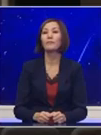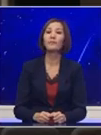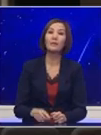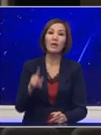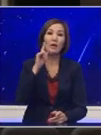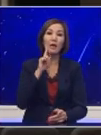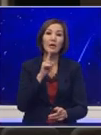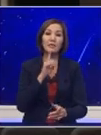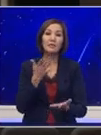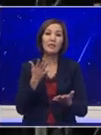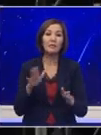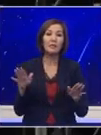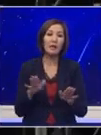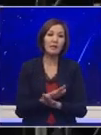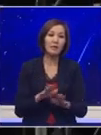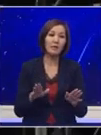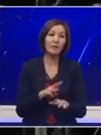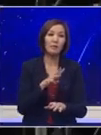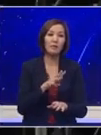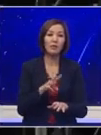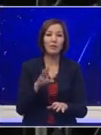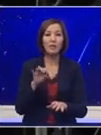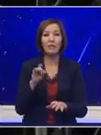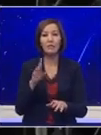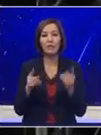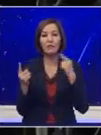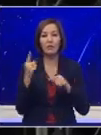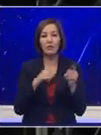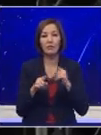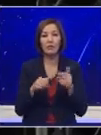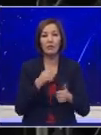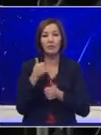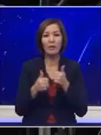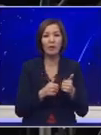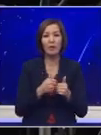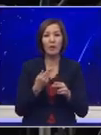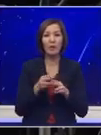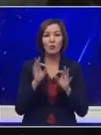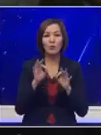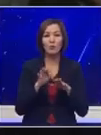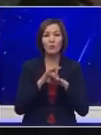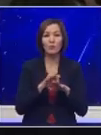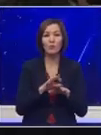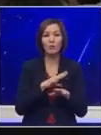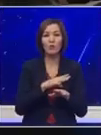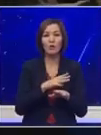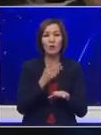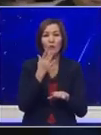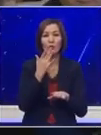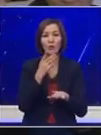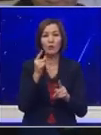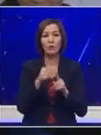сахнасын әнмен әрлеп, кемен көңкеріп жүрген Мұратхан Егінбаевтың шығармашылығынан алған байқау өз деңгейінде өтті. Ұлттық деген ұғым аясына